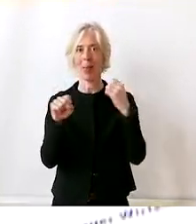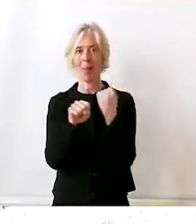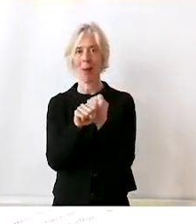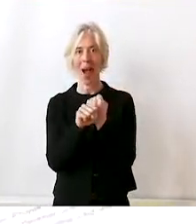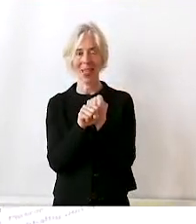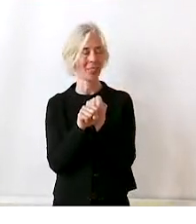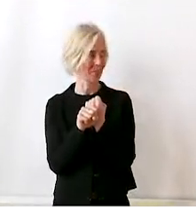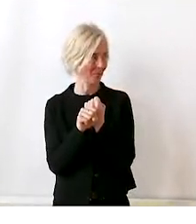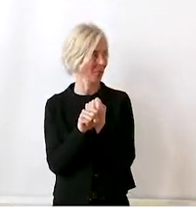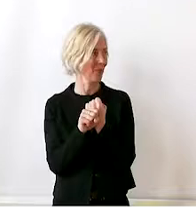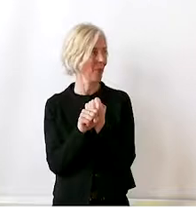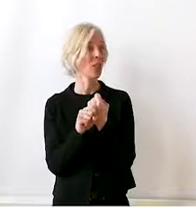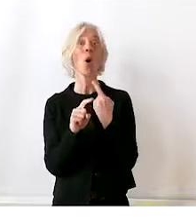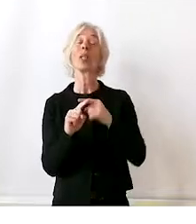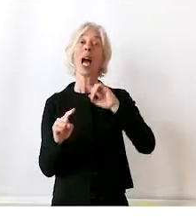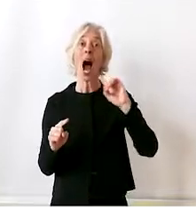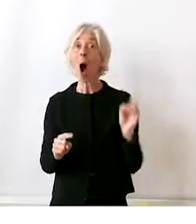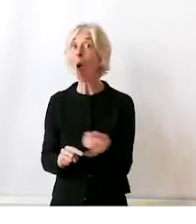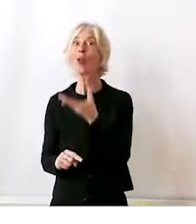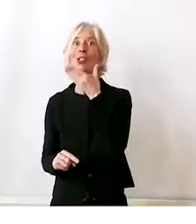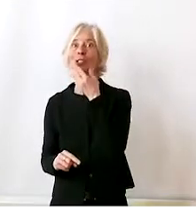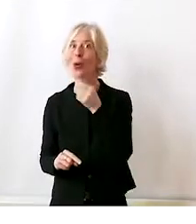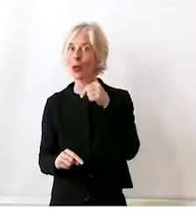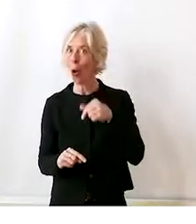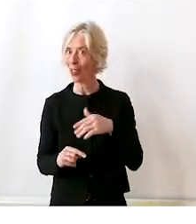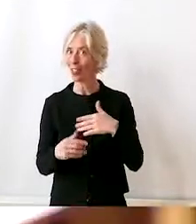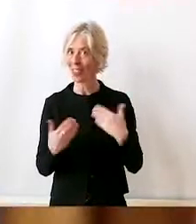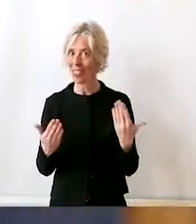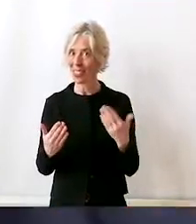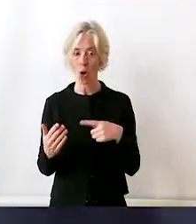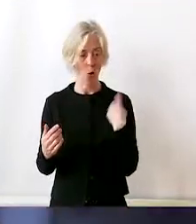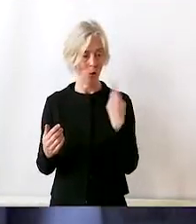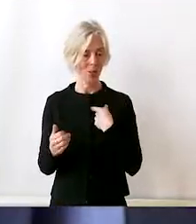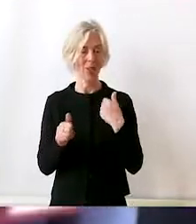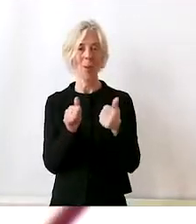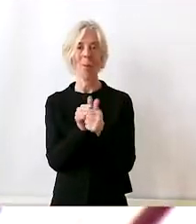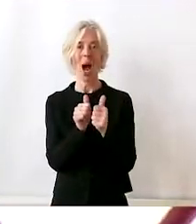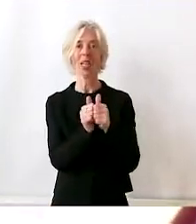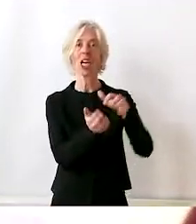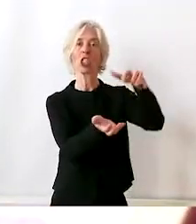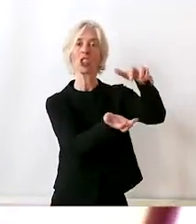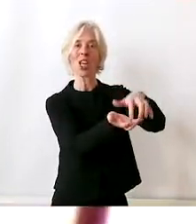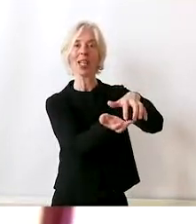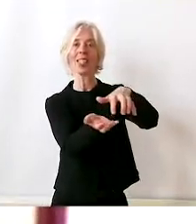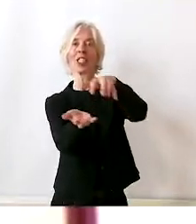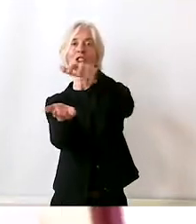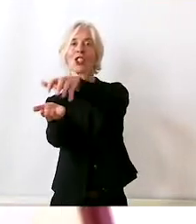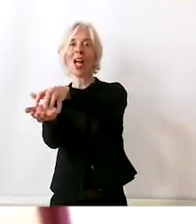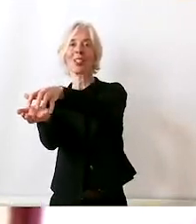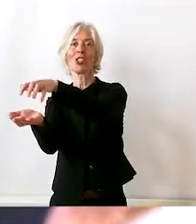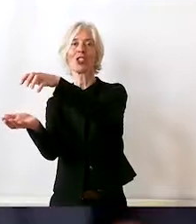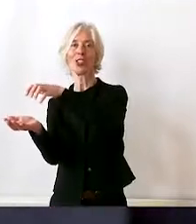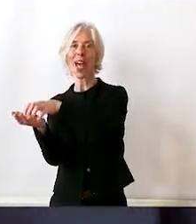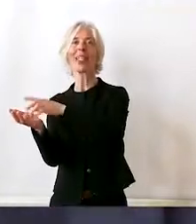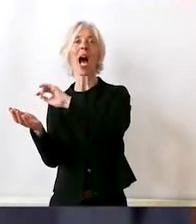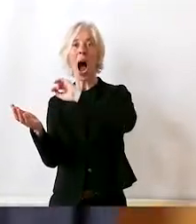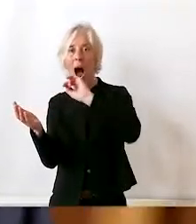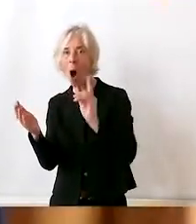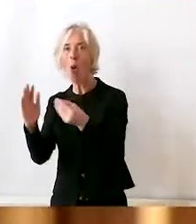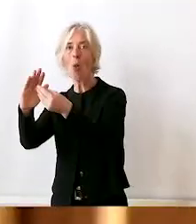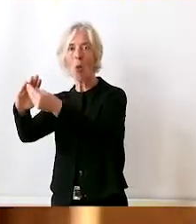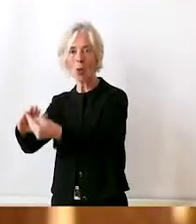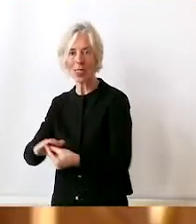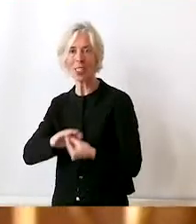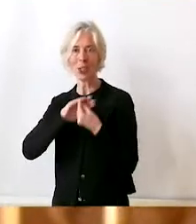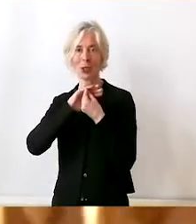heute auch, dass unsere Partnerstädte sich ebenfalls geäußert haben. Damit wir noch genügend Zeit für Netzwerkarbeit haben, werden wir